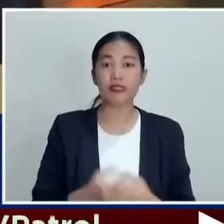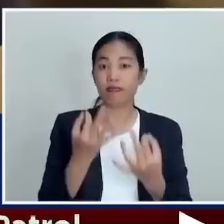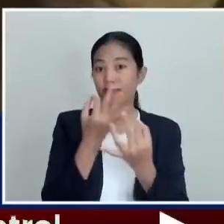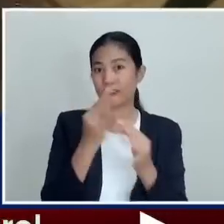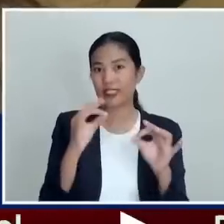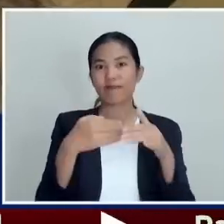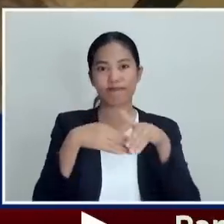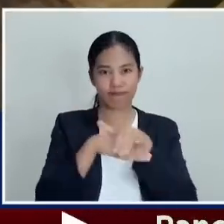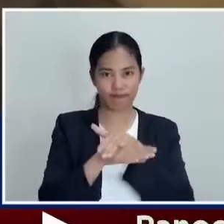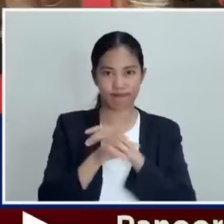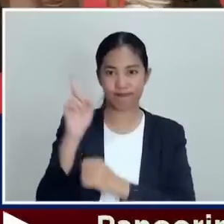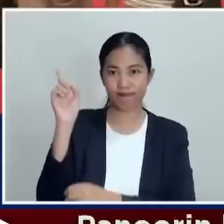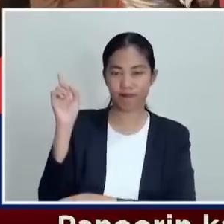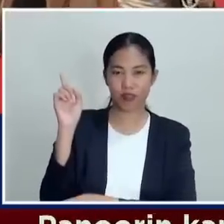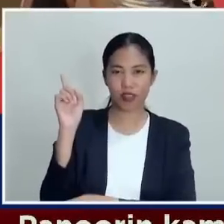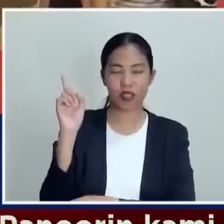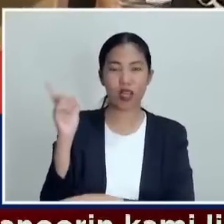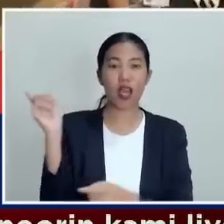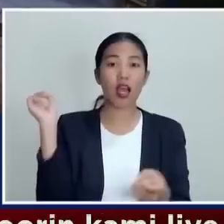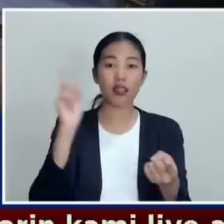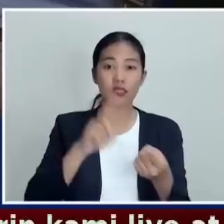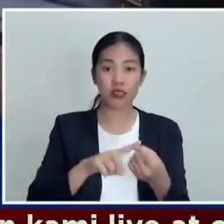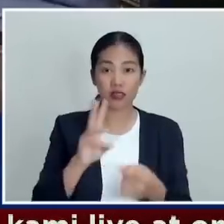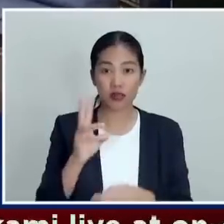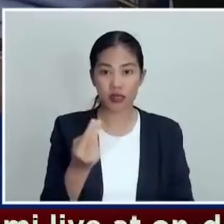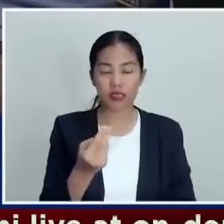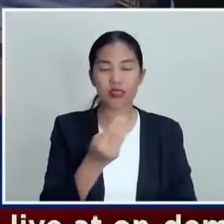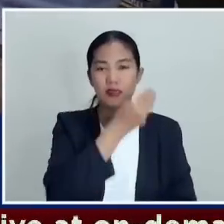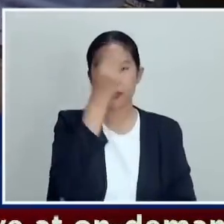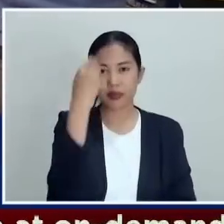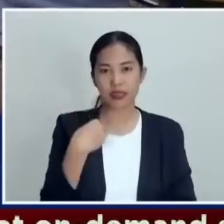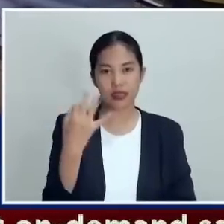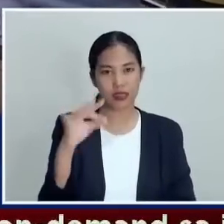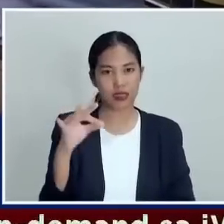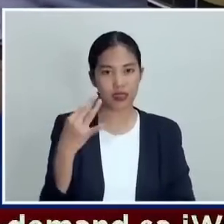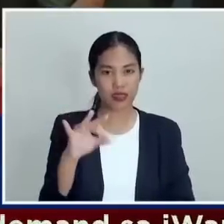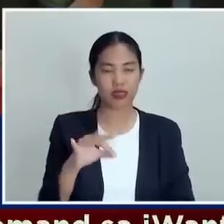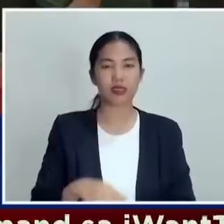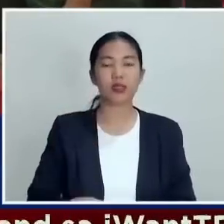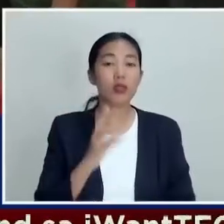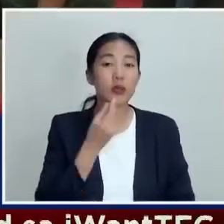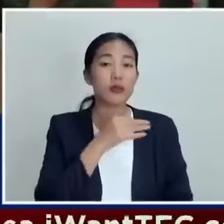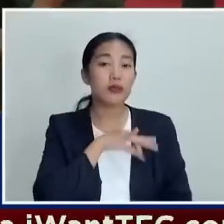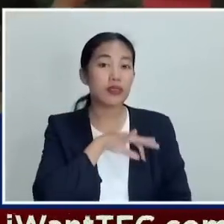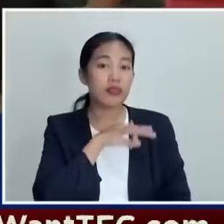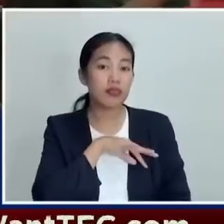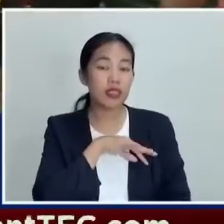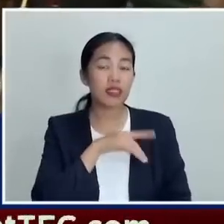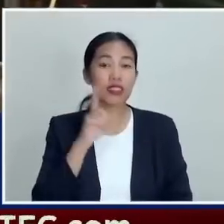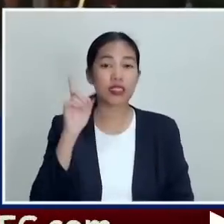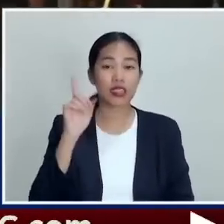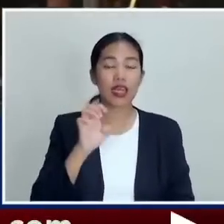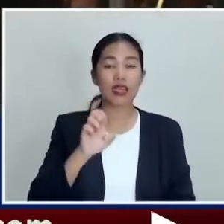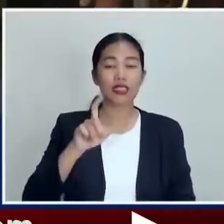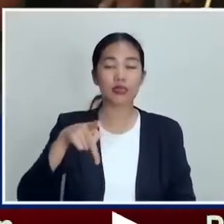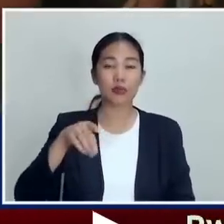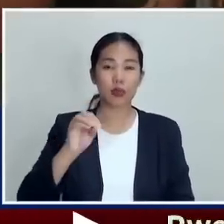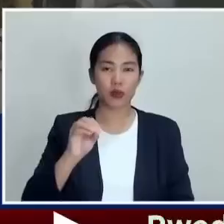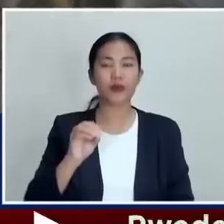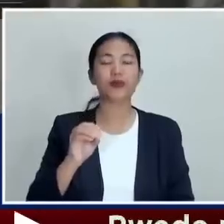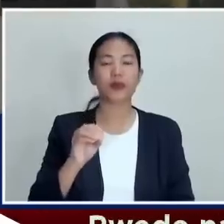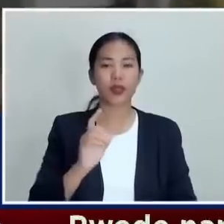Bec na tatagal hanggang March 19. Isa sa mga benepisyaryo ng expo ay ang ABS-CBN